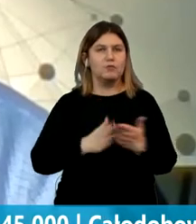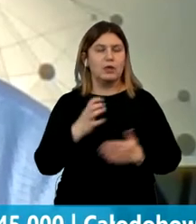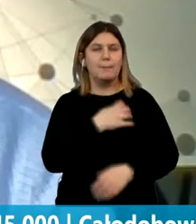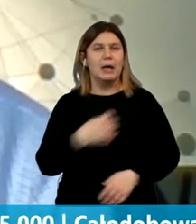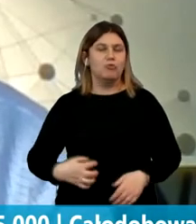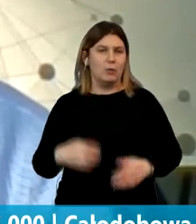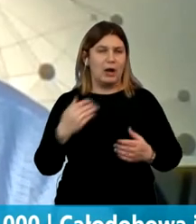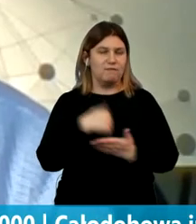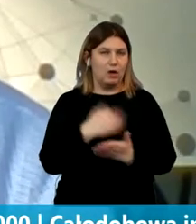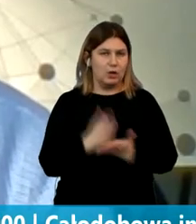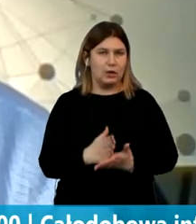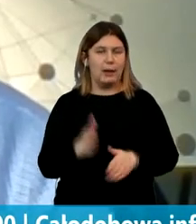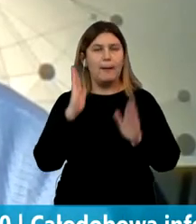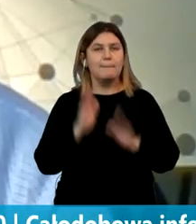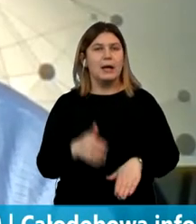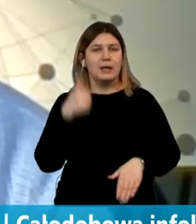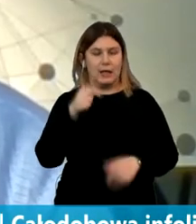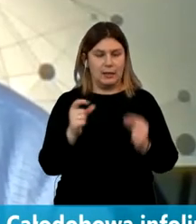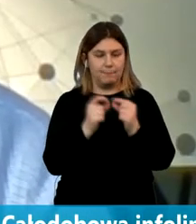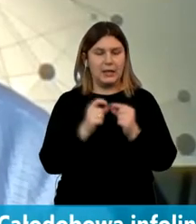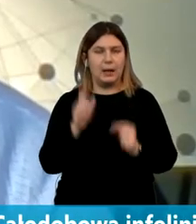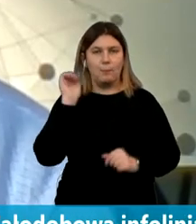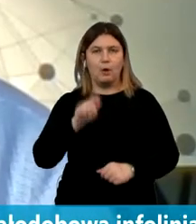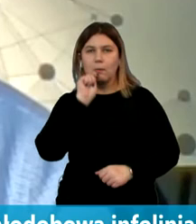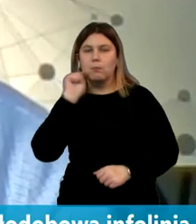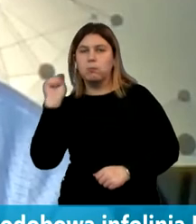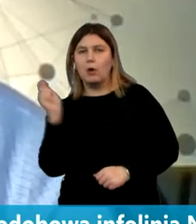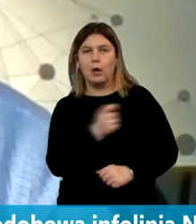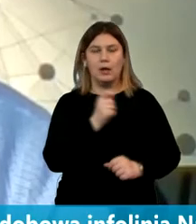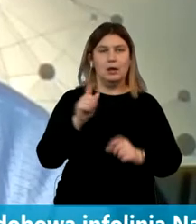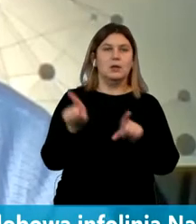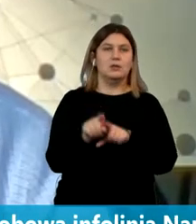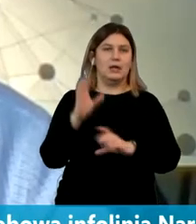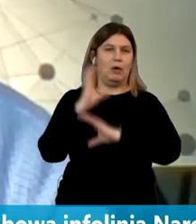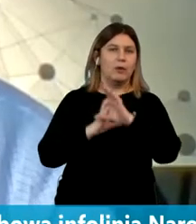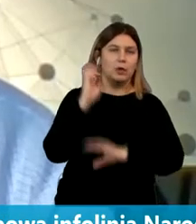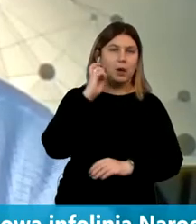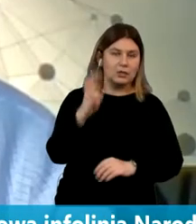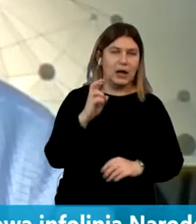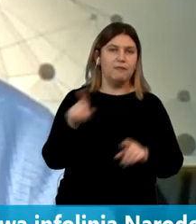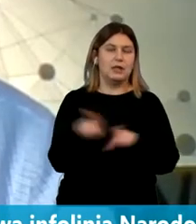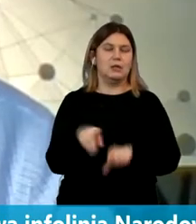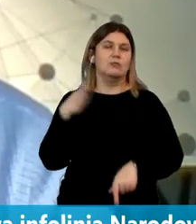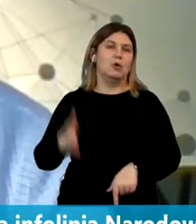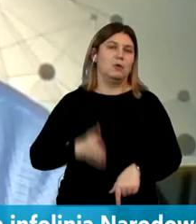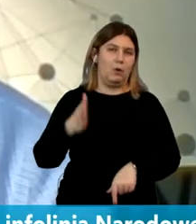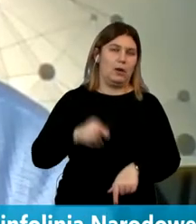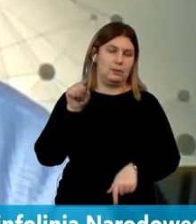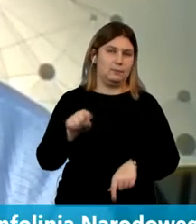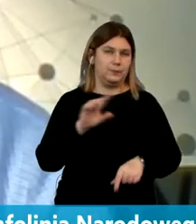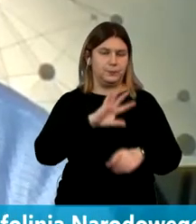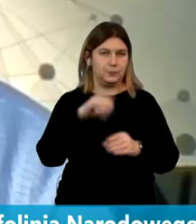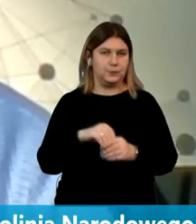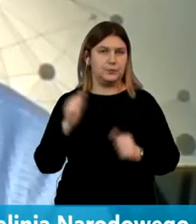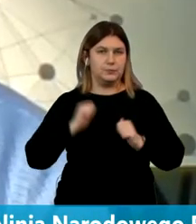województwa i będą na jednym bilecie, będziemy mogli poruszać się i komunikacją publiczną w Szczecinie, i tym pociągiem